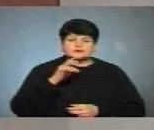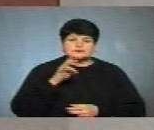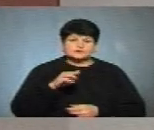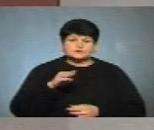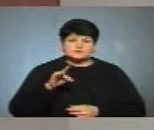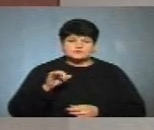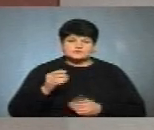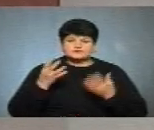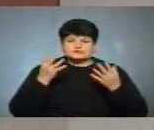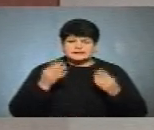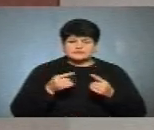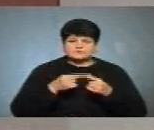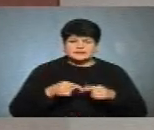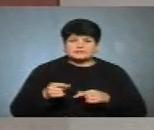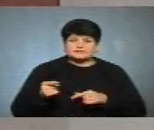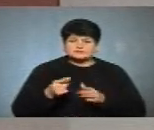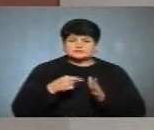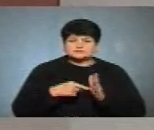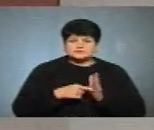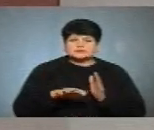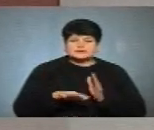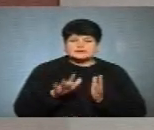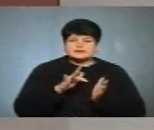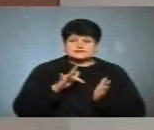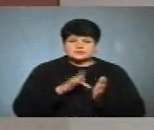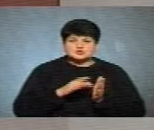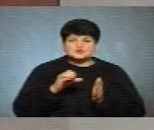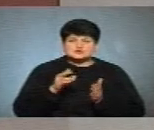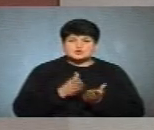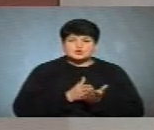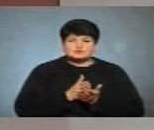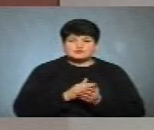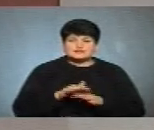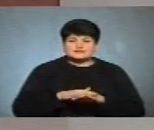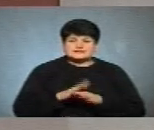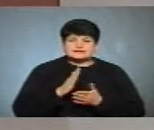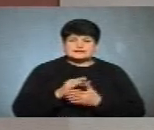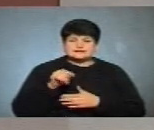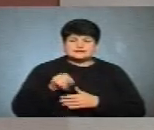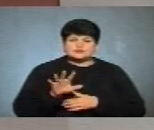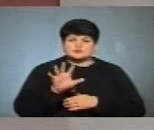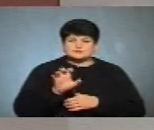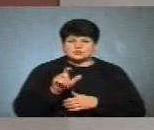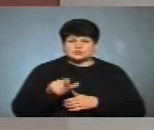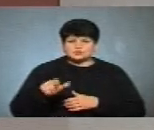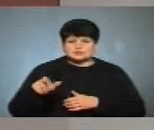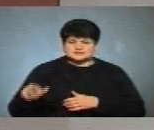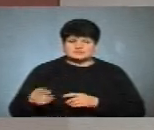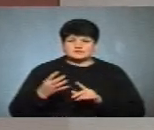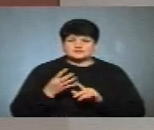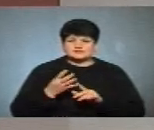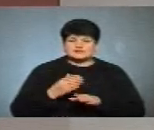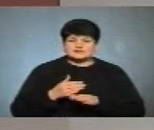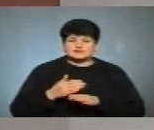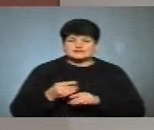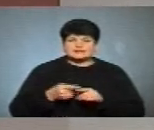Торожнюк, у денному відділенні Тернопільського міського територіального центру соціального обслуговування населення є 1500 осіб. 1/4 частина